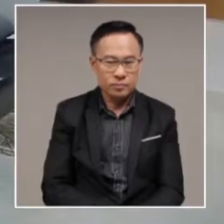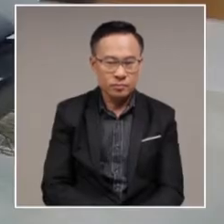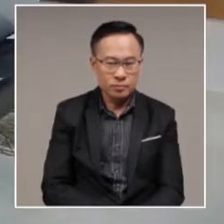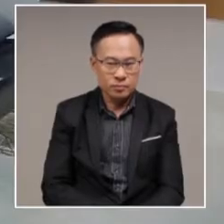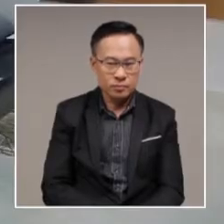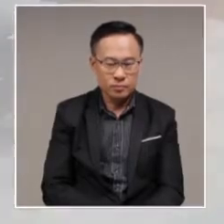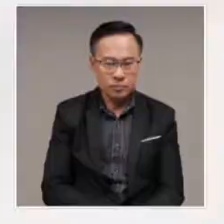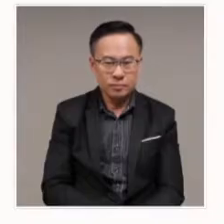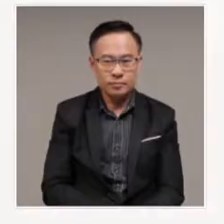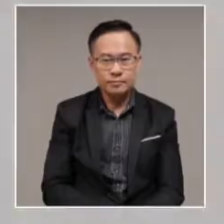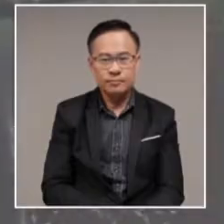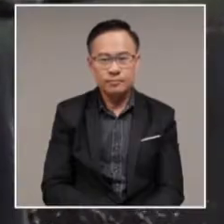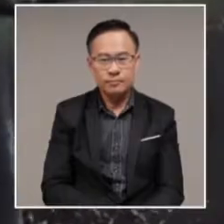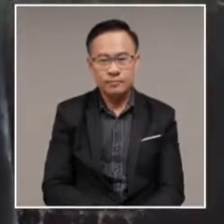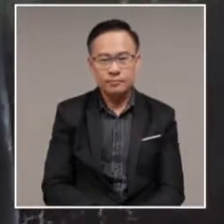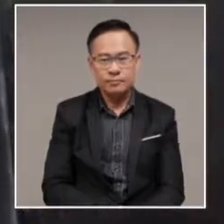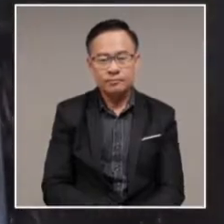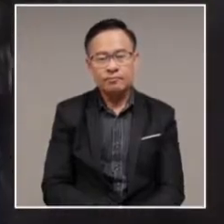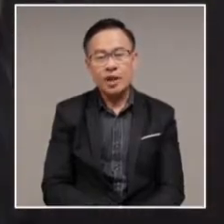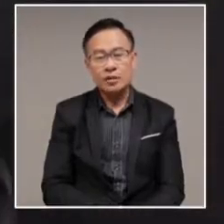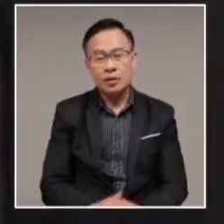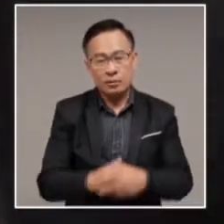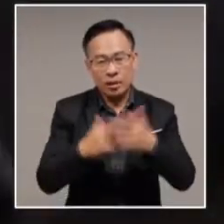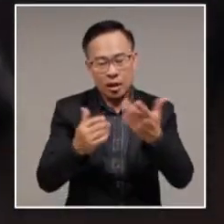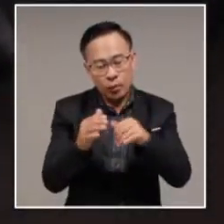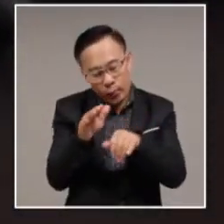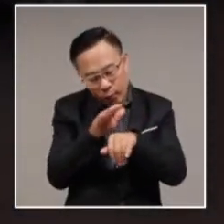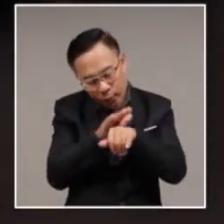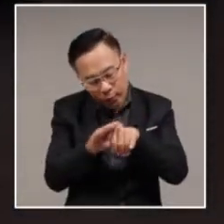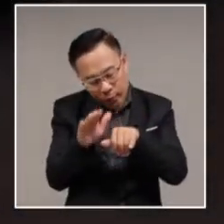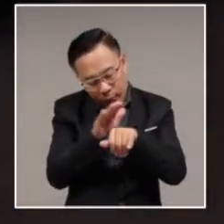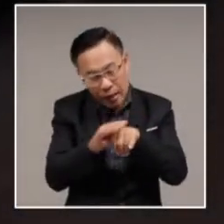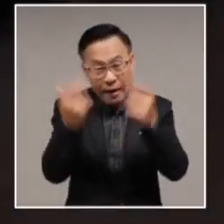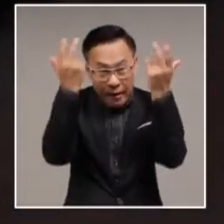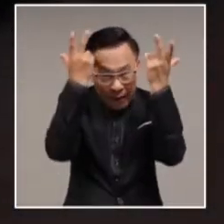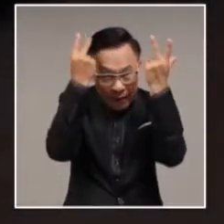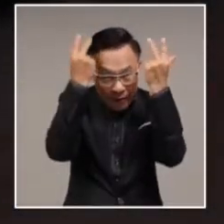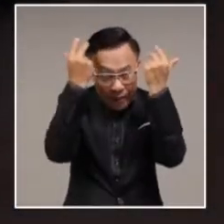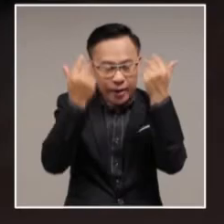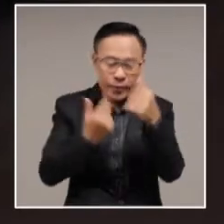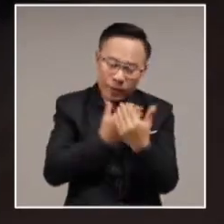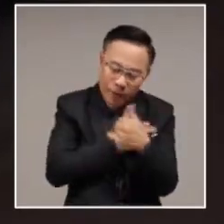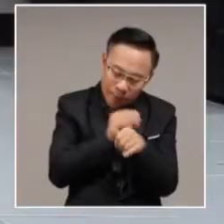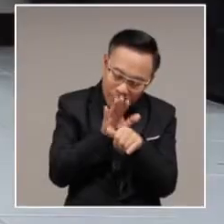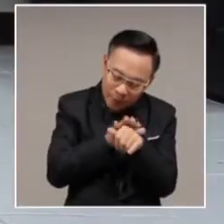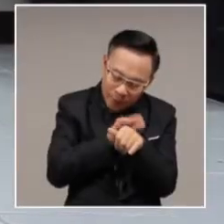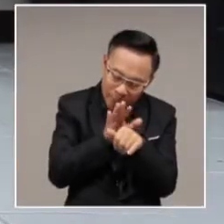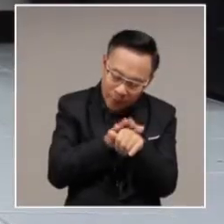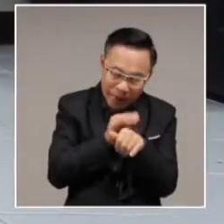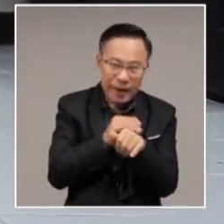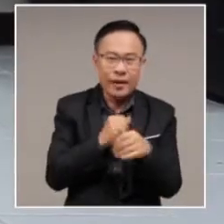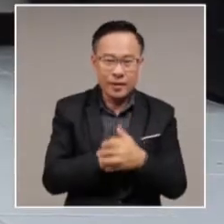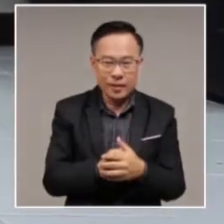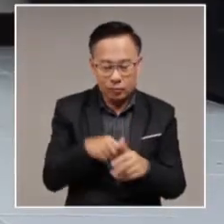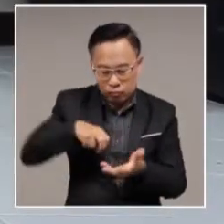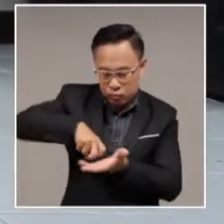ค่ะสวัสดีค่ะ แสงขาวภาพพี่นุ้ยใช้แขนที่ขาดด้วนค่อยๆลูบหัวกระต่ายที่เลี้ยงไว้ด้วยความรักภาพพี่นุ้ยเดินคล